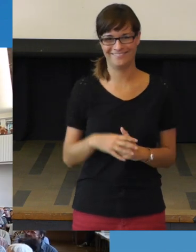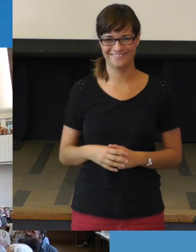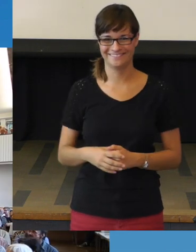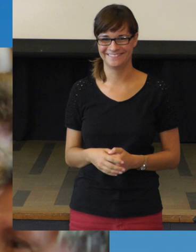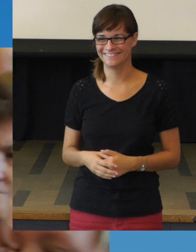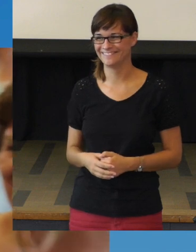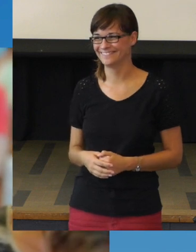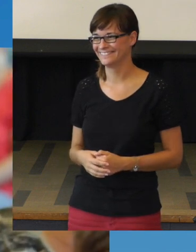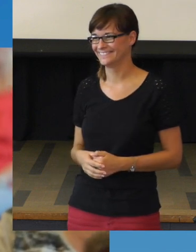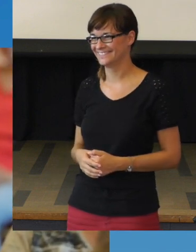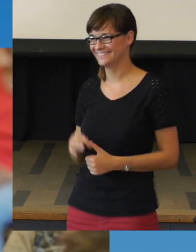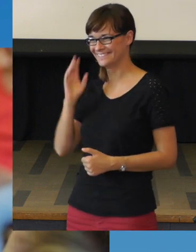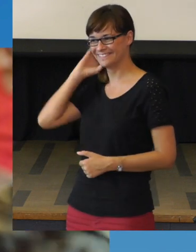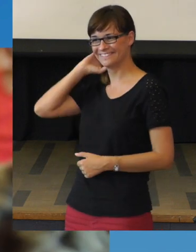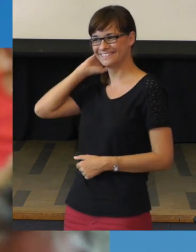Nein, ach so, ich soll...